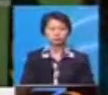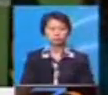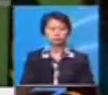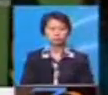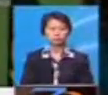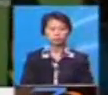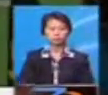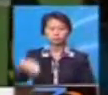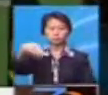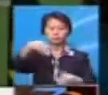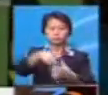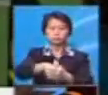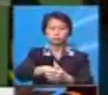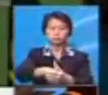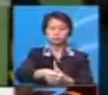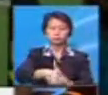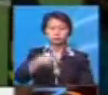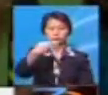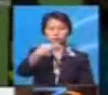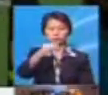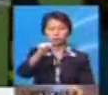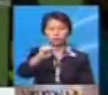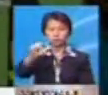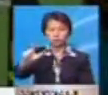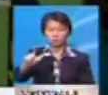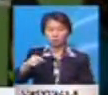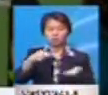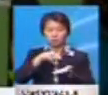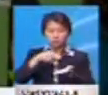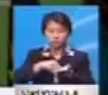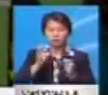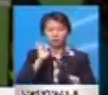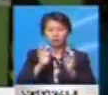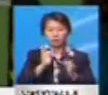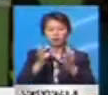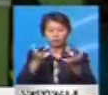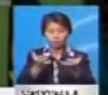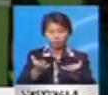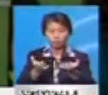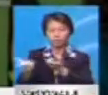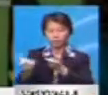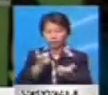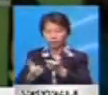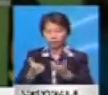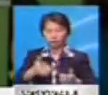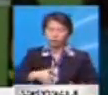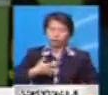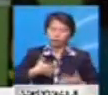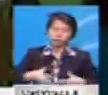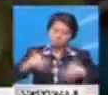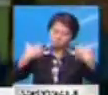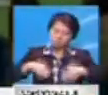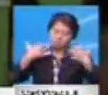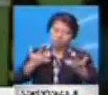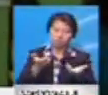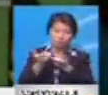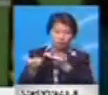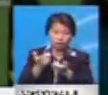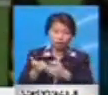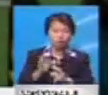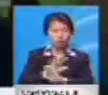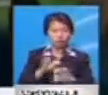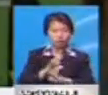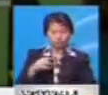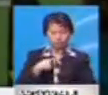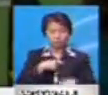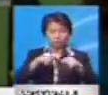Dalam hal ini, kalau kita mahu layan perasaan marah kita, bukan kita yang ada